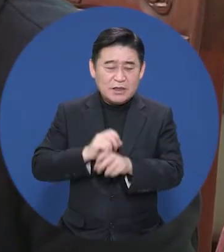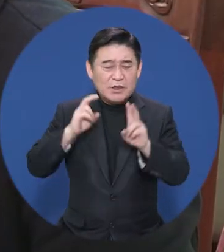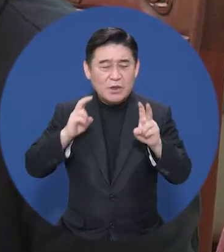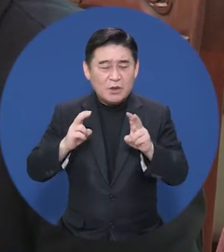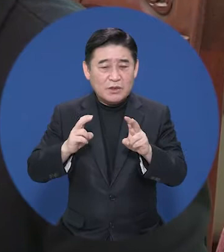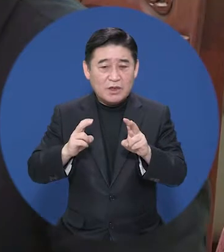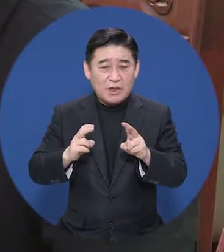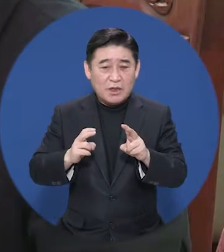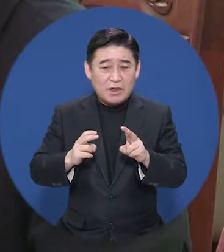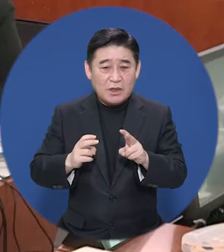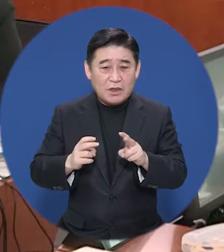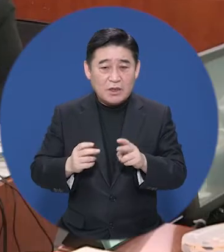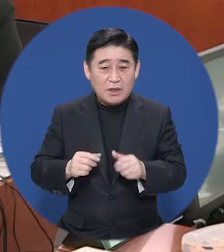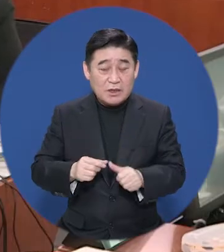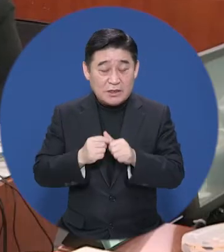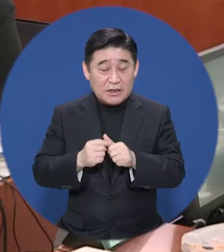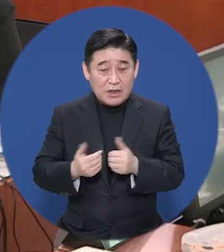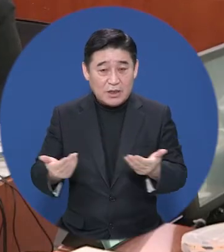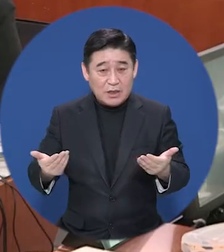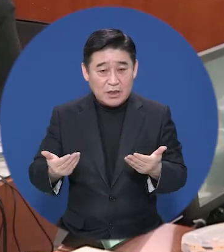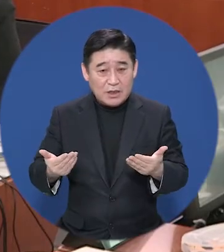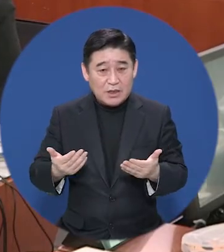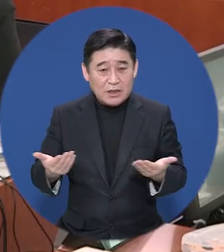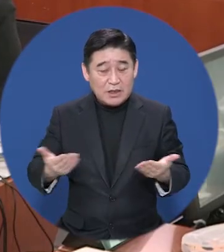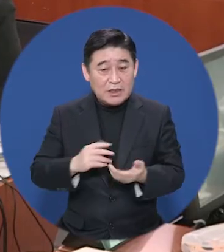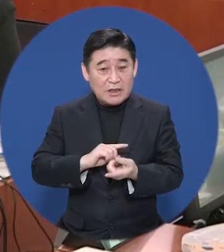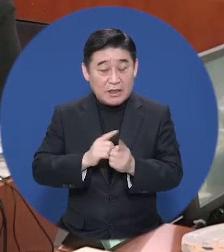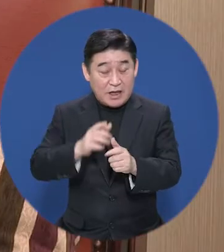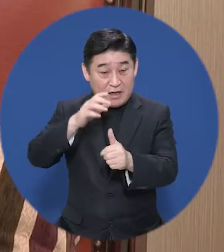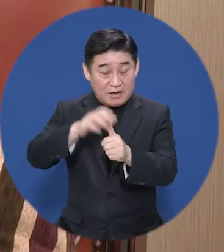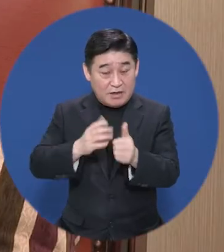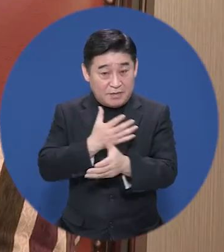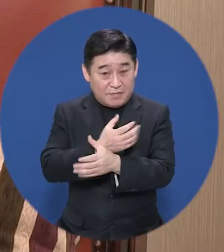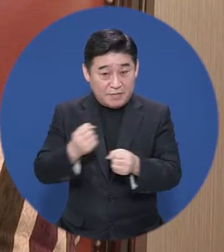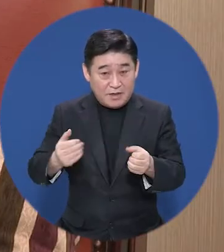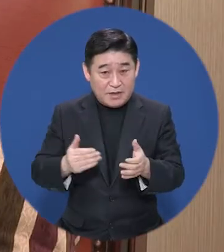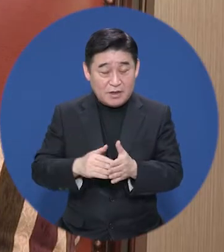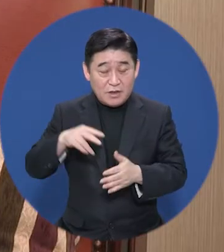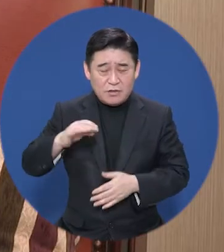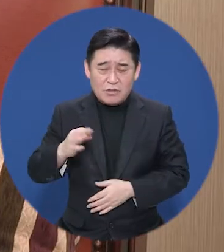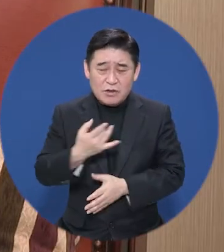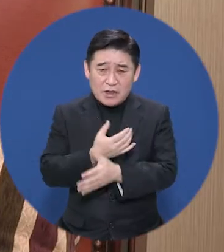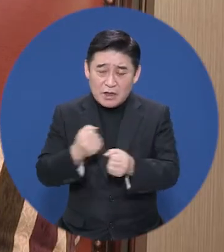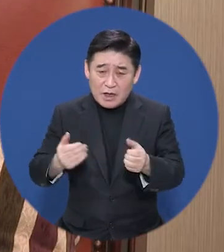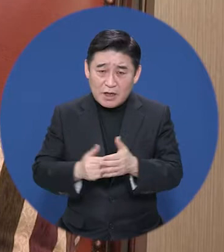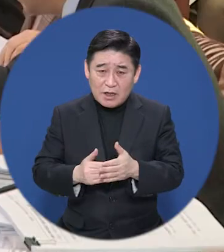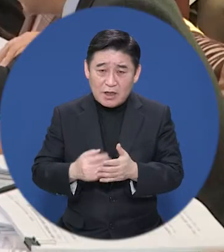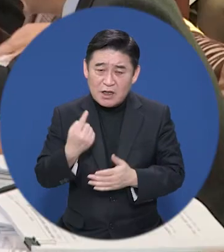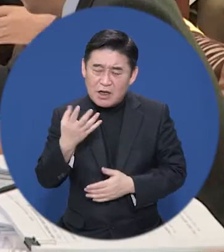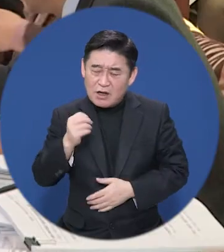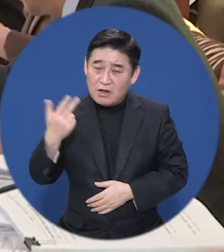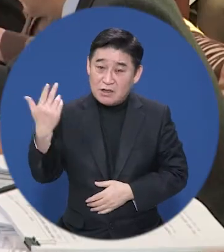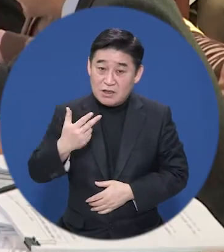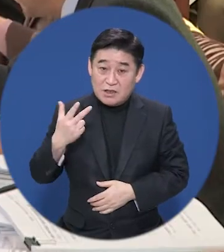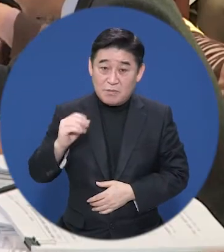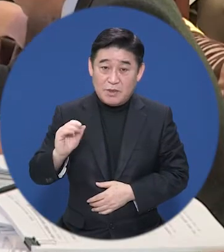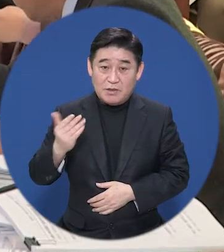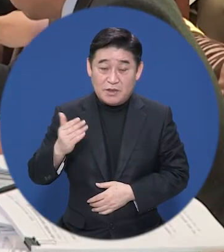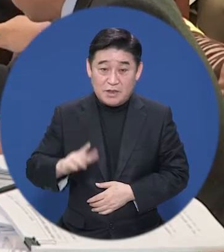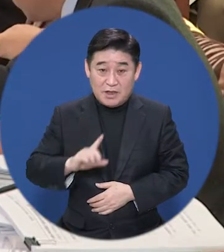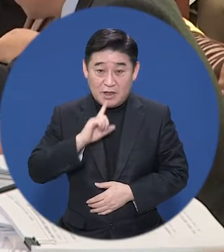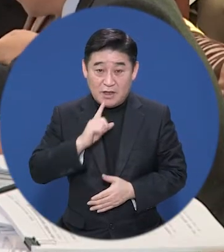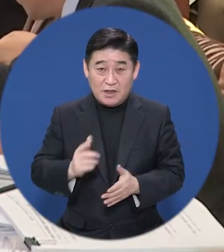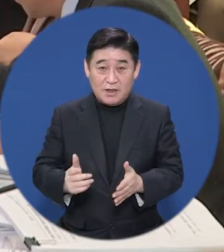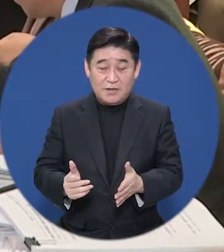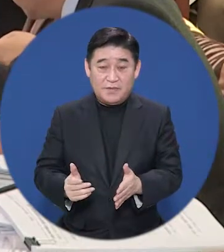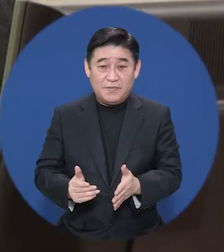업체와 채용 업무 대행 용역을 수의 계약으로 체결해 왔으며 그 규모가 1억 7천여만 원에 달한다고